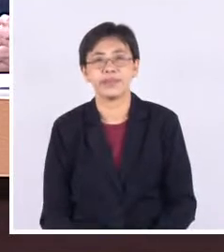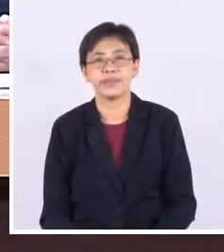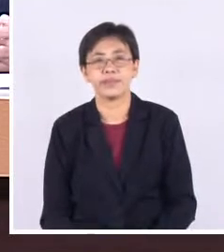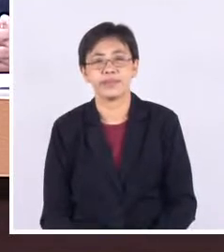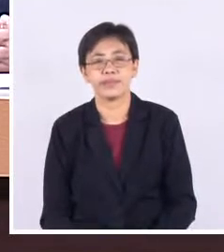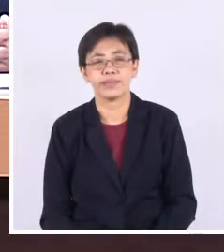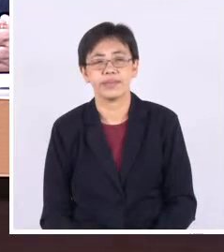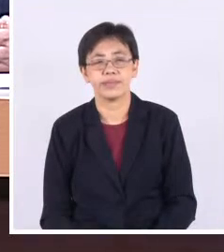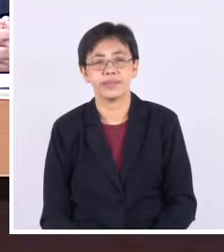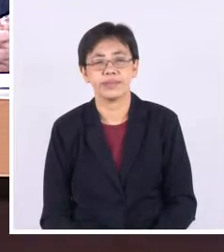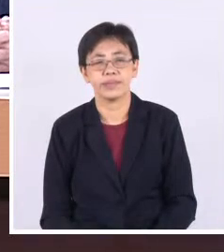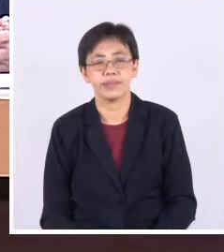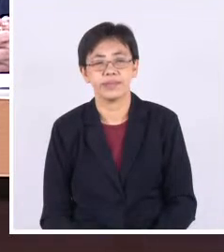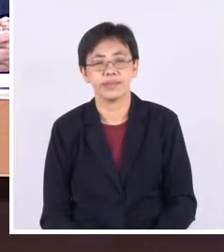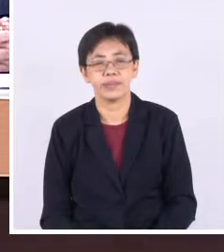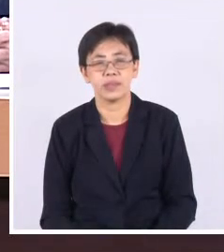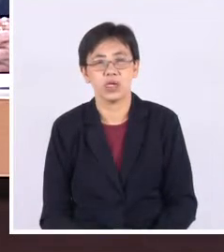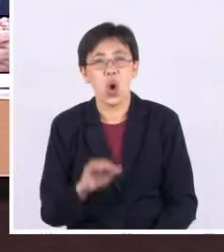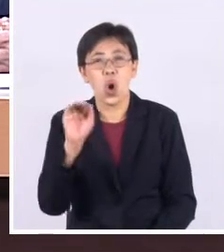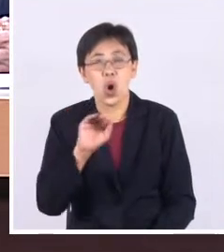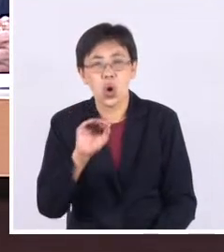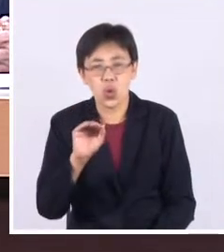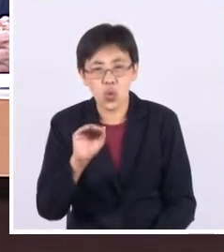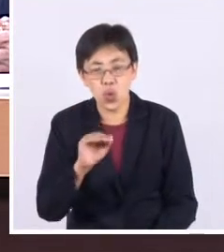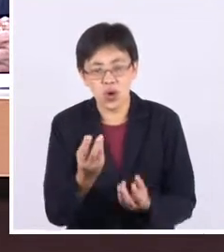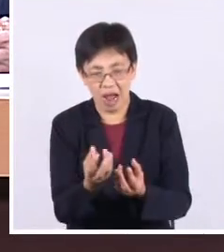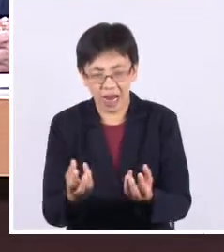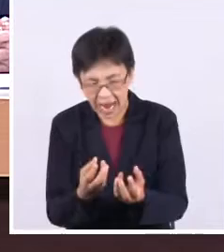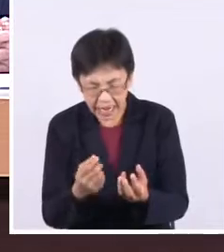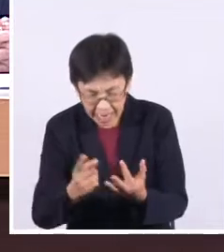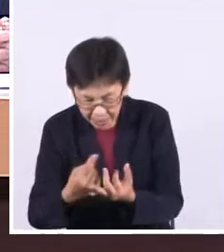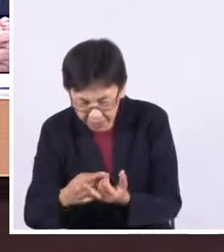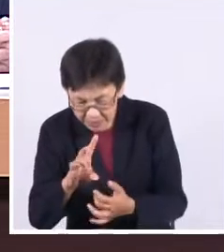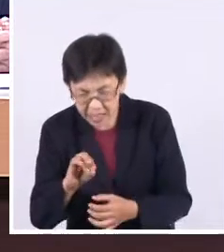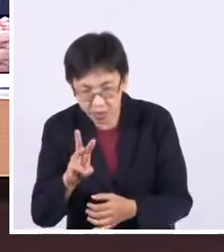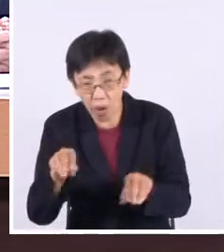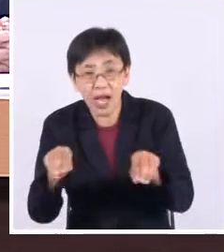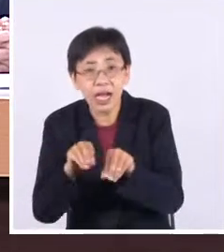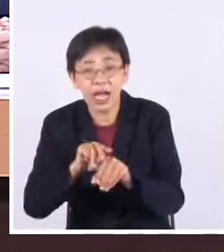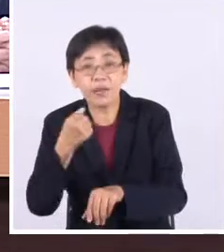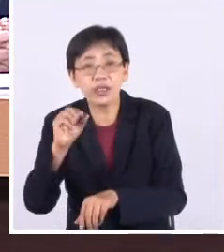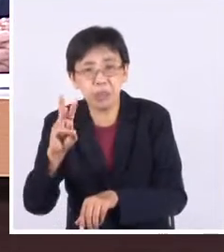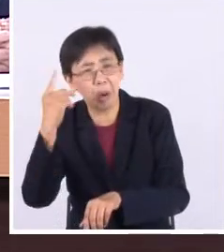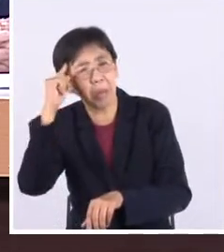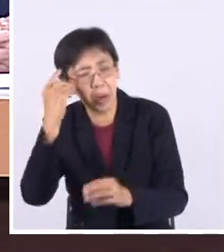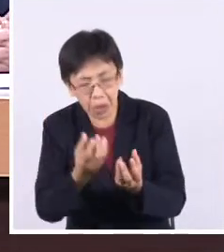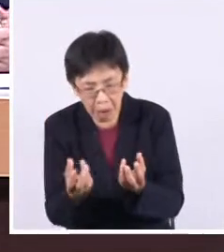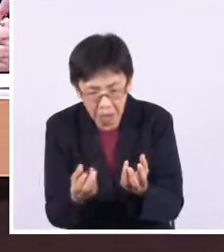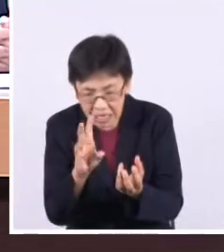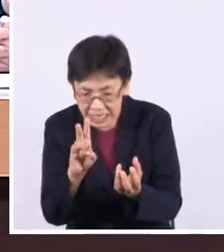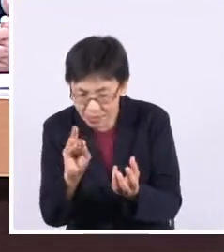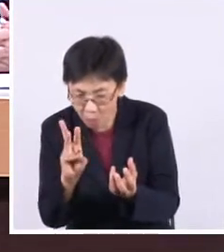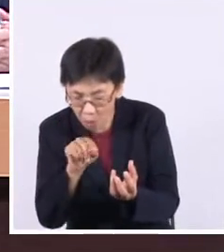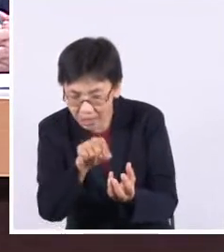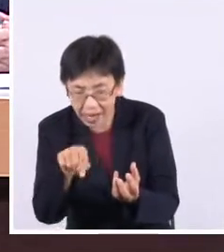76ฟองไข่งูจงอางไปเจอมาในช่วงใกล้วันที่16ไม่รู้จะใช้ประโยชน์อะไรได้บ้างนะครับแต่พ